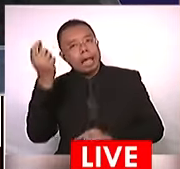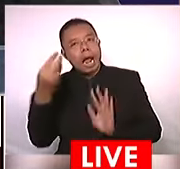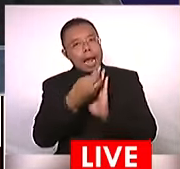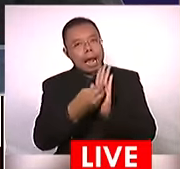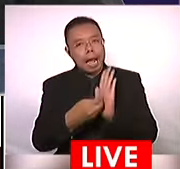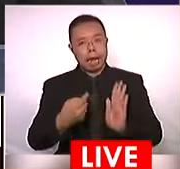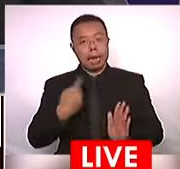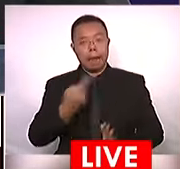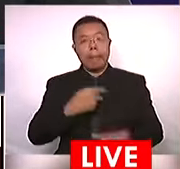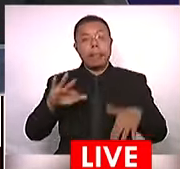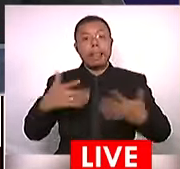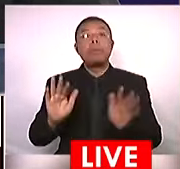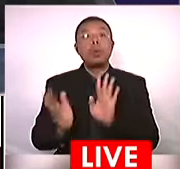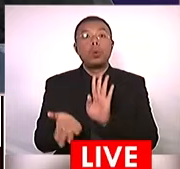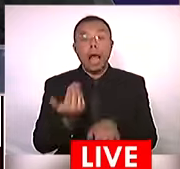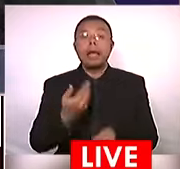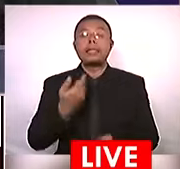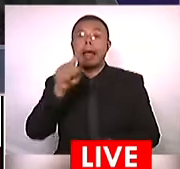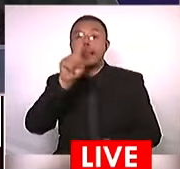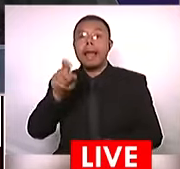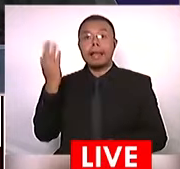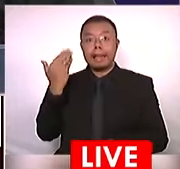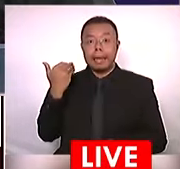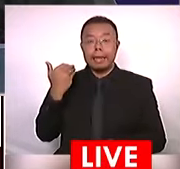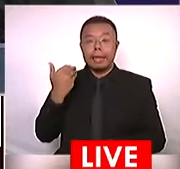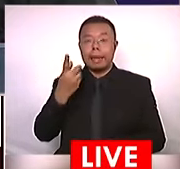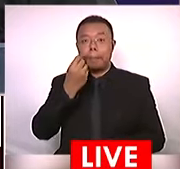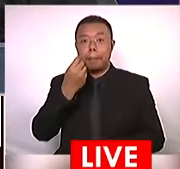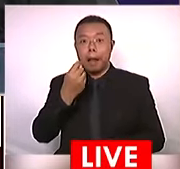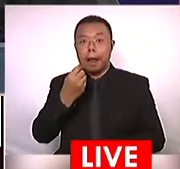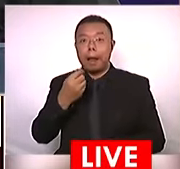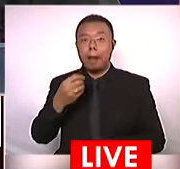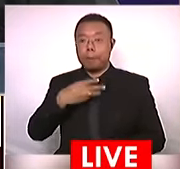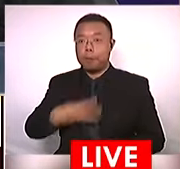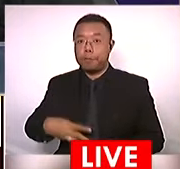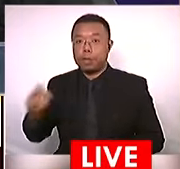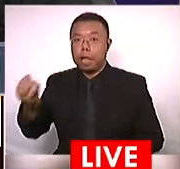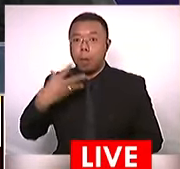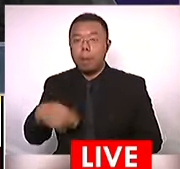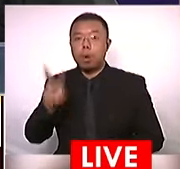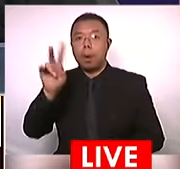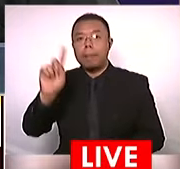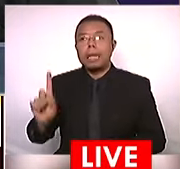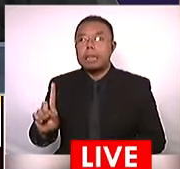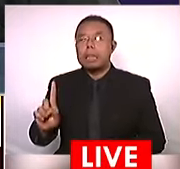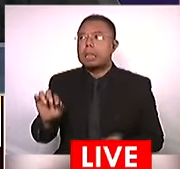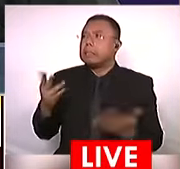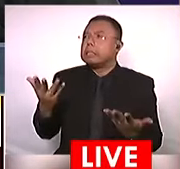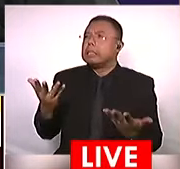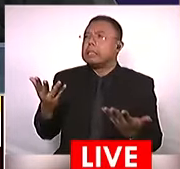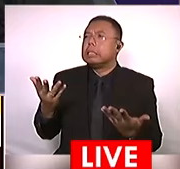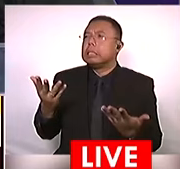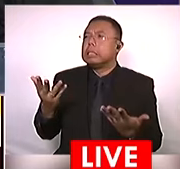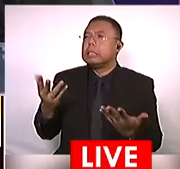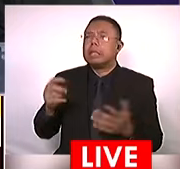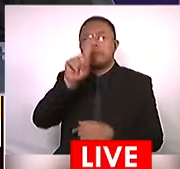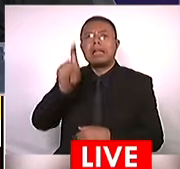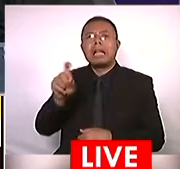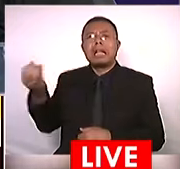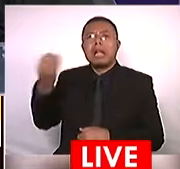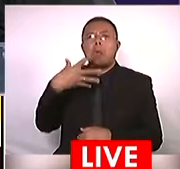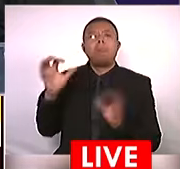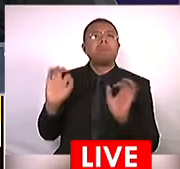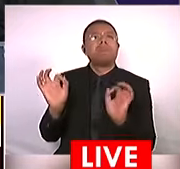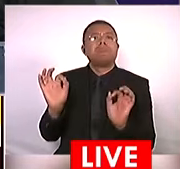anggaran kami pak tapi kembali lagi ke pertanyaan saya Pak Pak Prof Mahfud menjawab 2 menit tapi pertanyaan saya